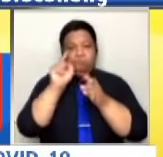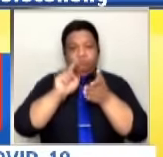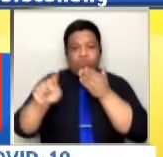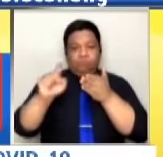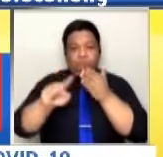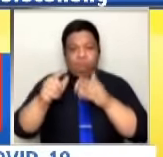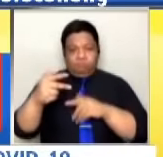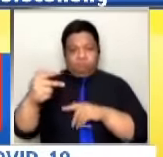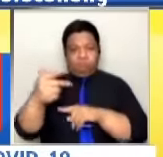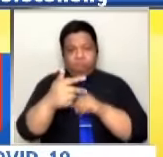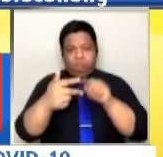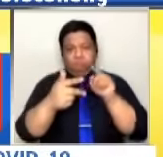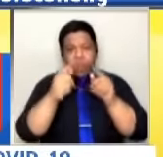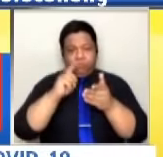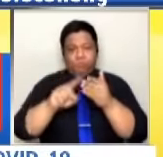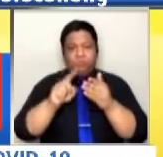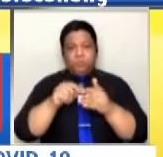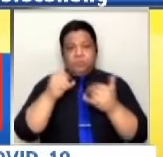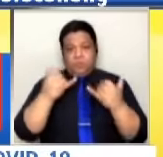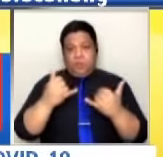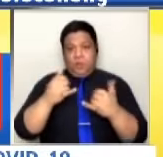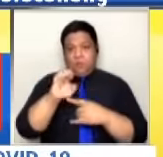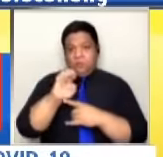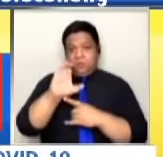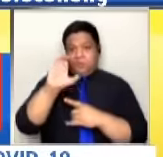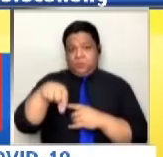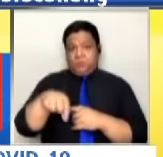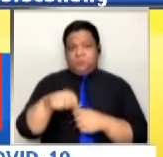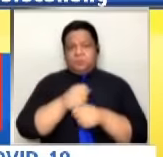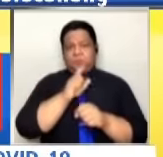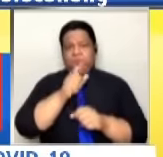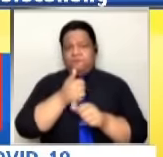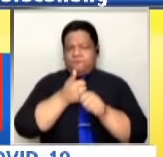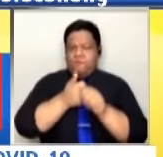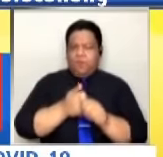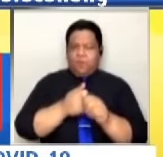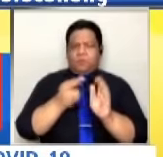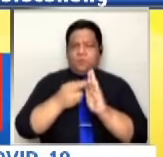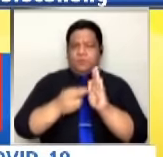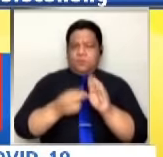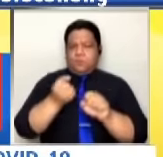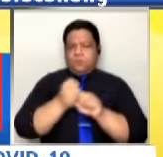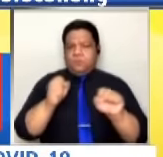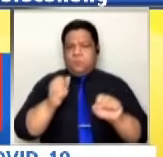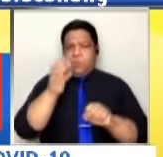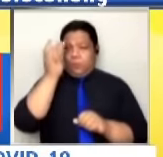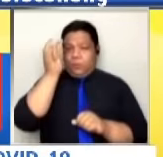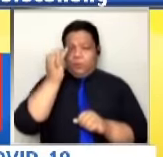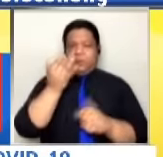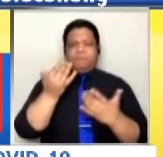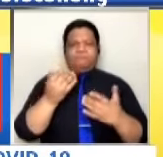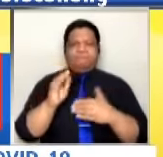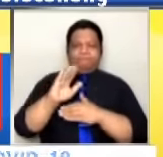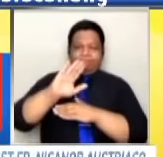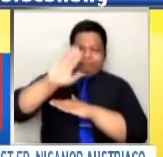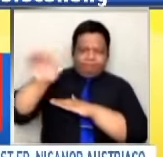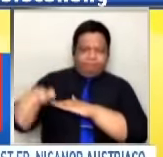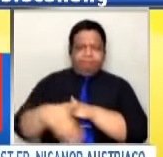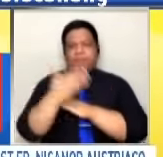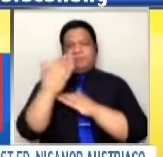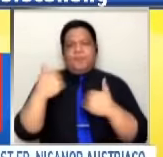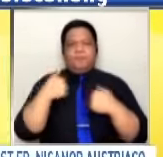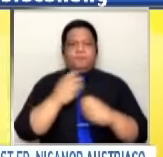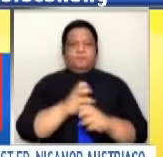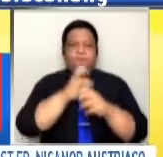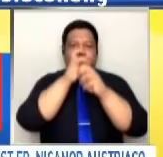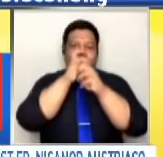tiyaking sumunod sa health and safety protocols dahil kahit sa magdamag, mahigpit ang pagpapatupad nito. Sa boundary ng